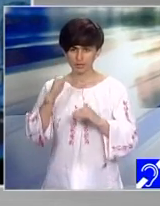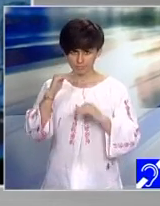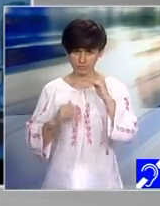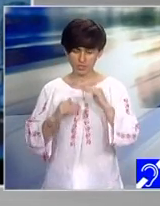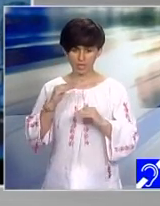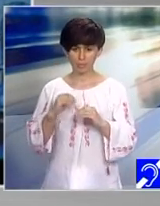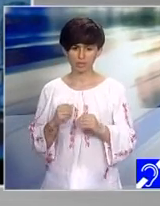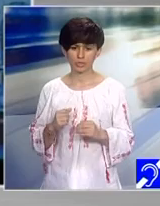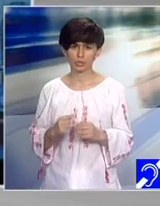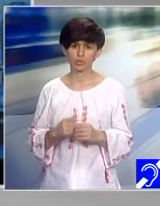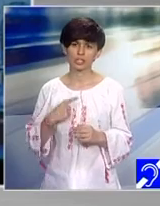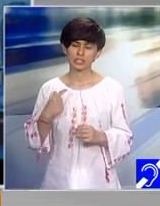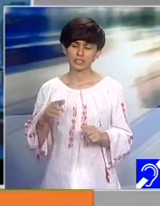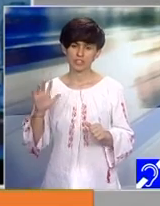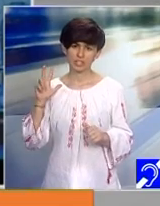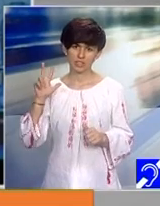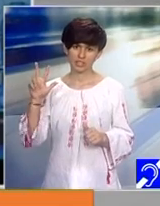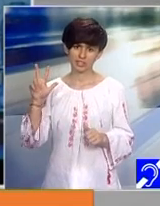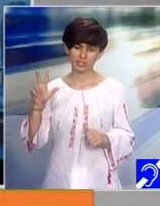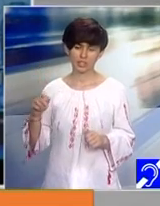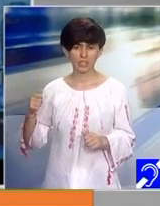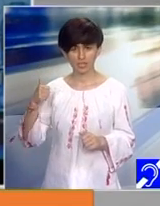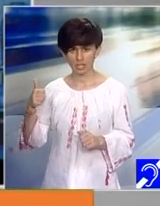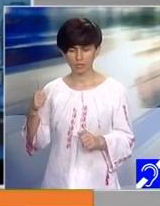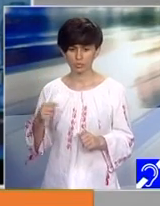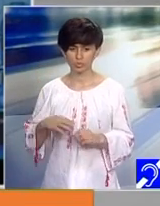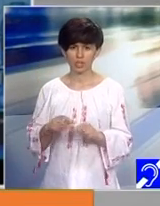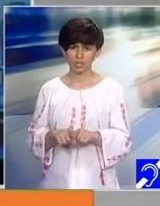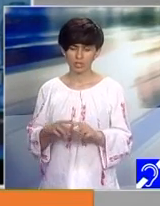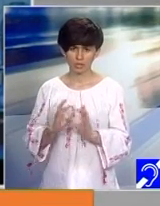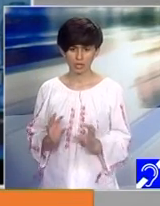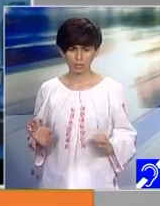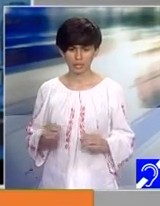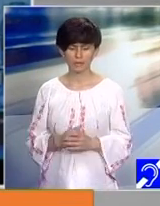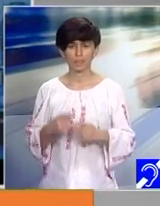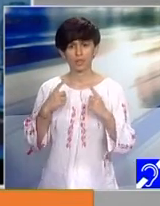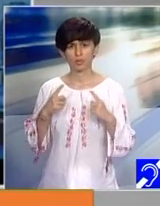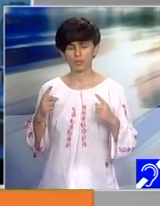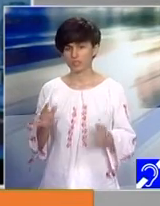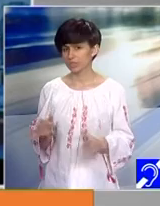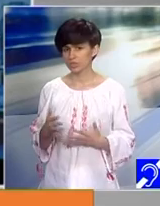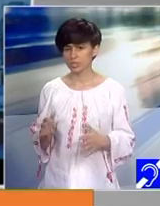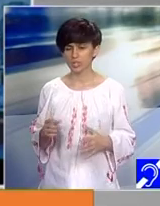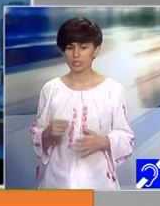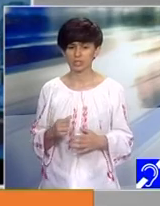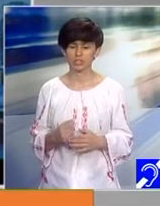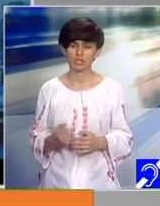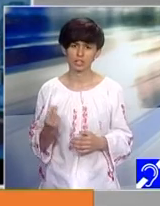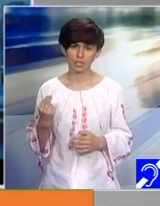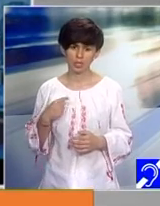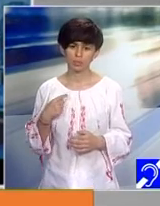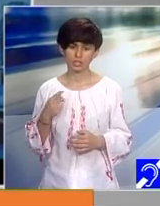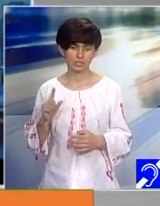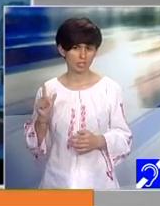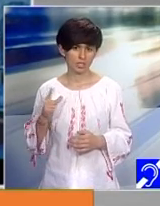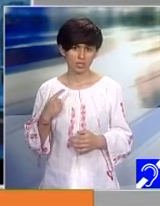fie 3-1, cât e în România. Este în medie 1,5. Deci un profesor, oricât de senior ar fi, nu e de 3 ori mai eficient decât